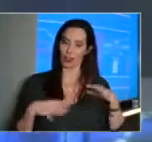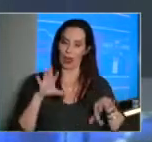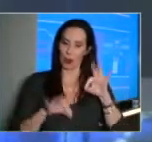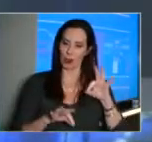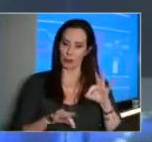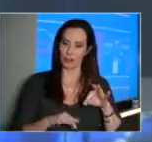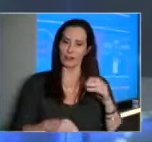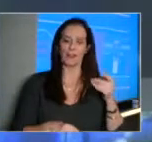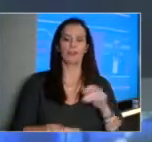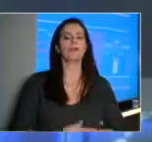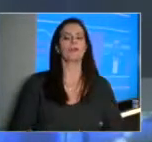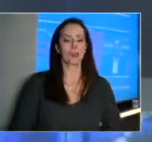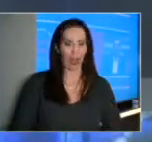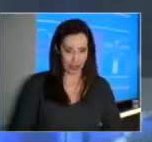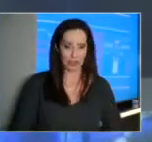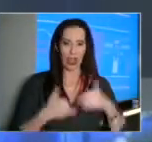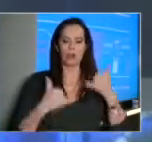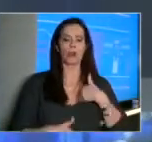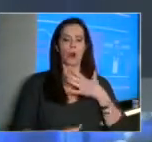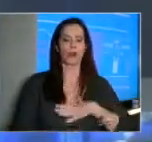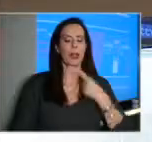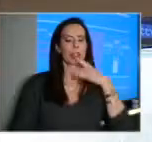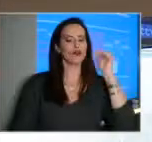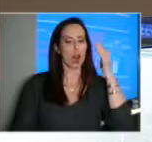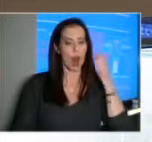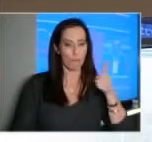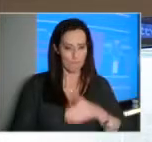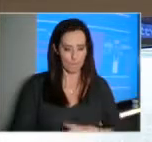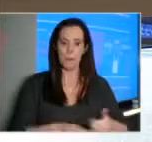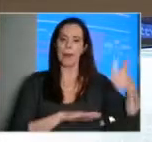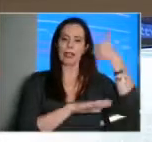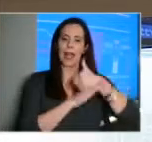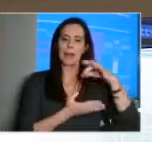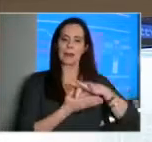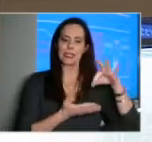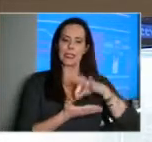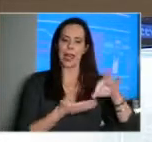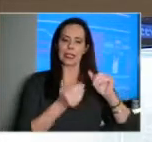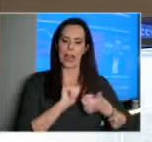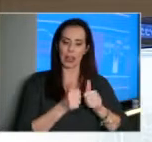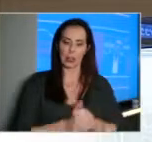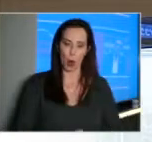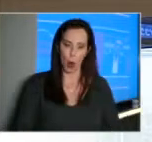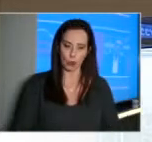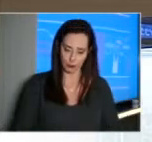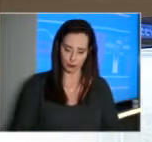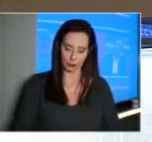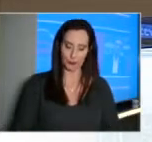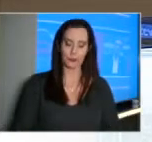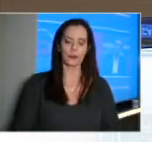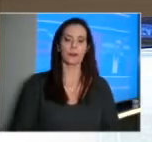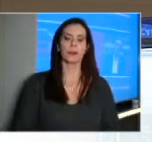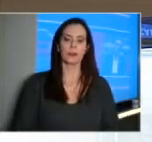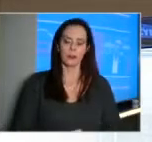בחירות וקלפיות. אבל עכשיו אנחנו רוצים לומר שלום למנכ״ל משרד התרבות והספורט, עורך הדין יוסי שרבי.